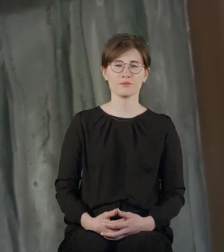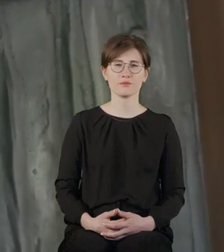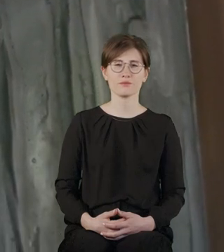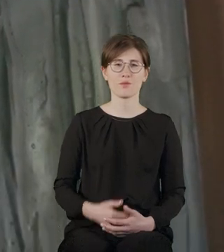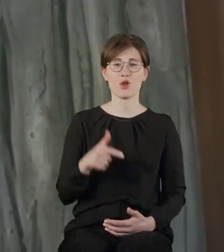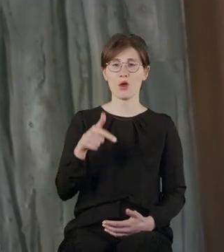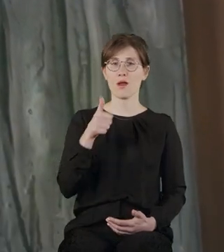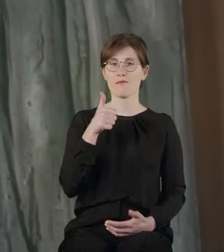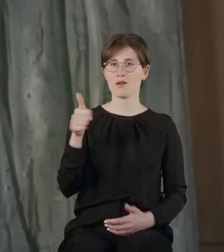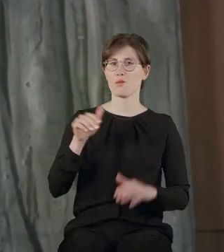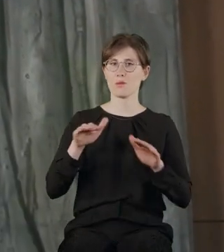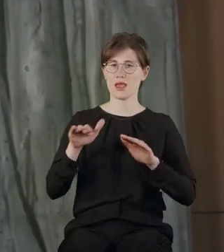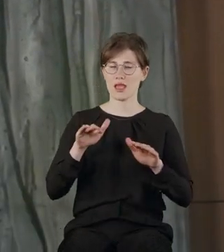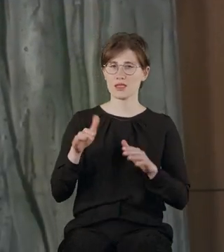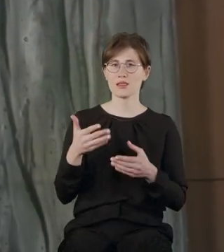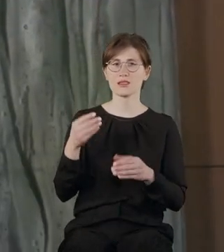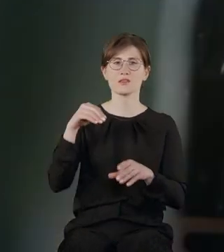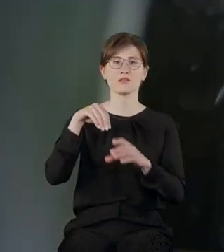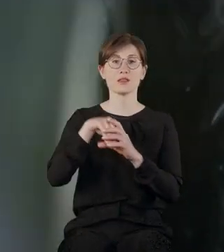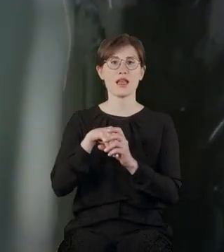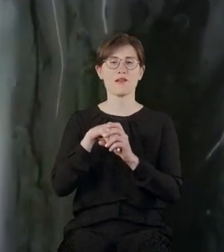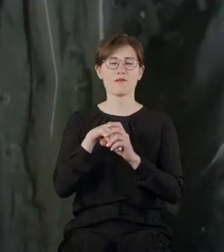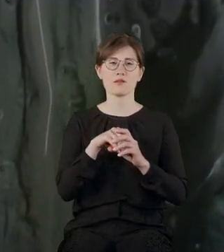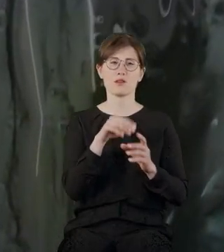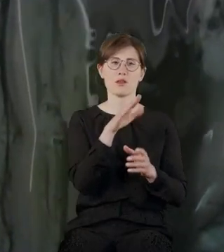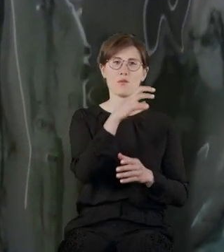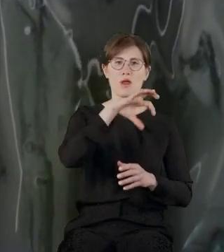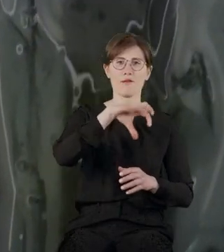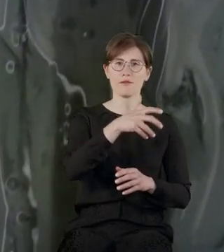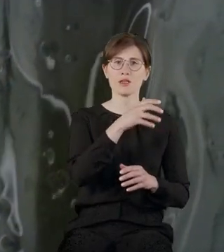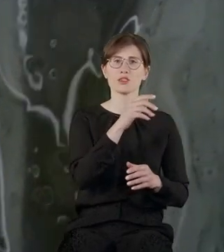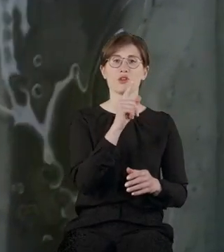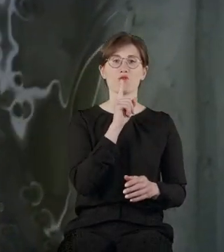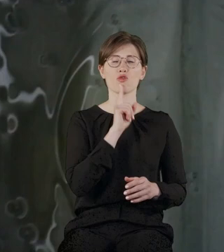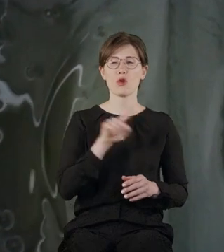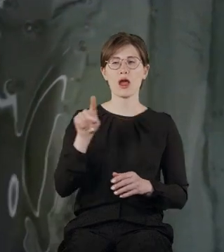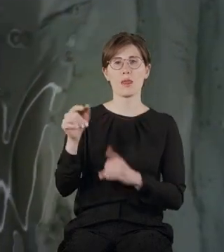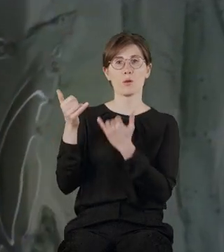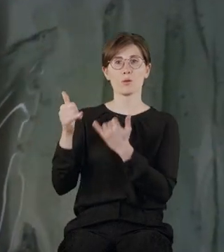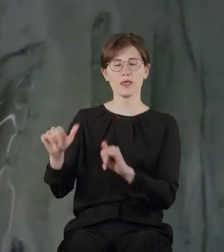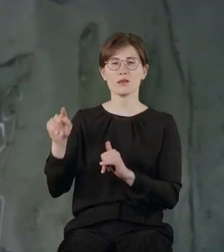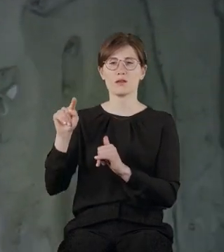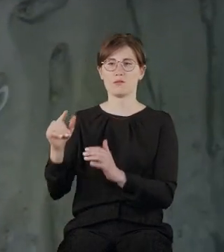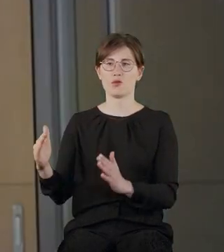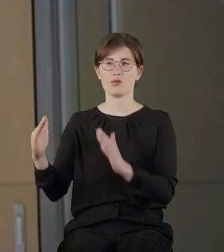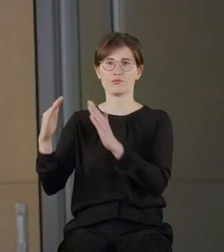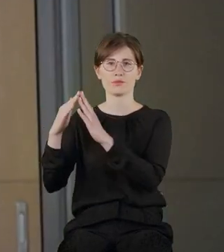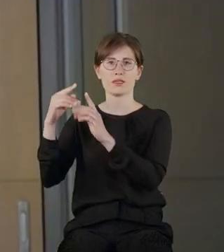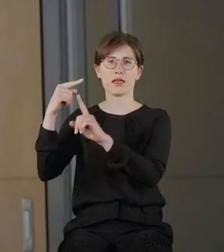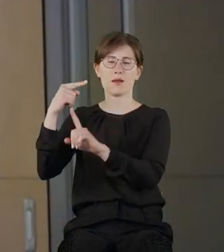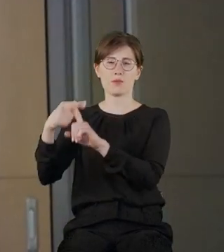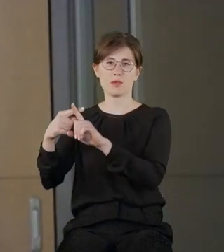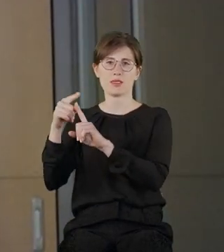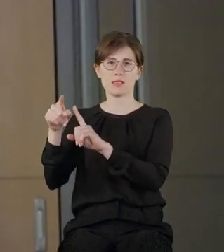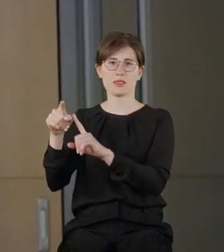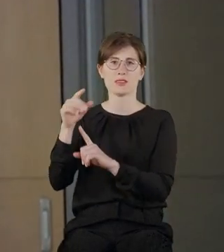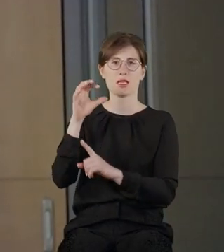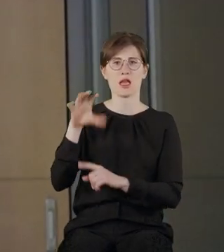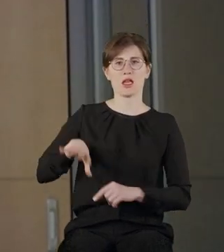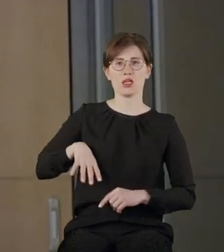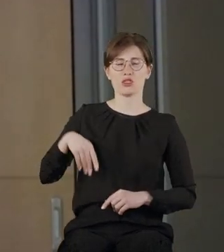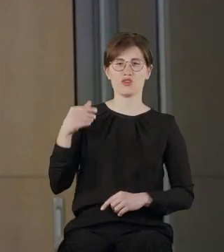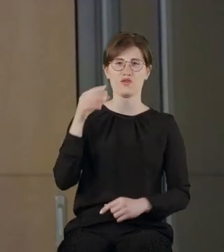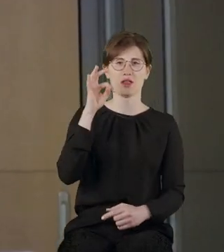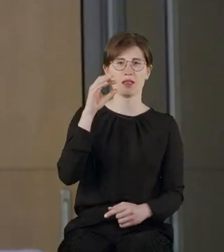Wyjątkowym miejscem odróżniającym Wydział Teologiczny od pozostałych budynków Uniwersytetu Śląskiego jest kaplica pod patronatem świętej Teresy od